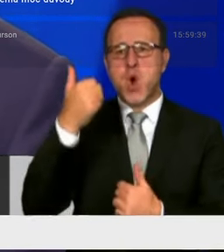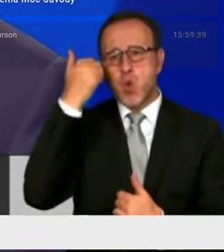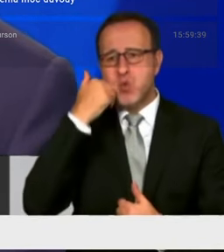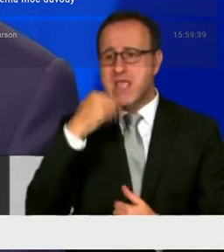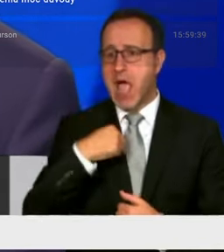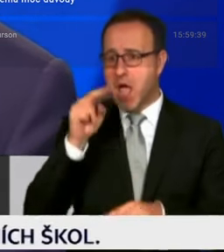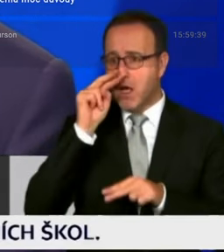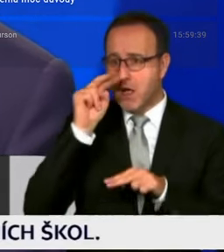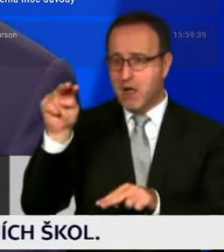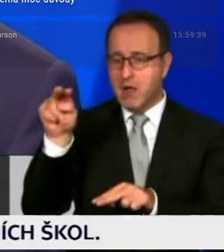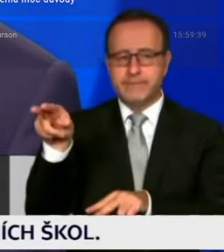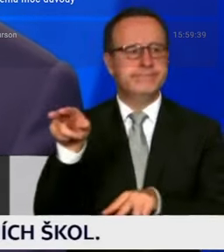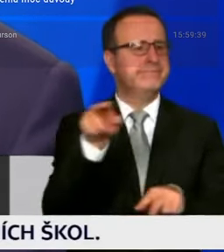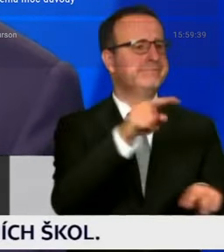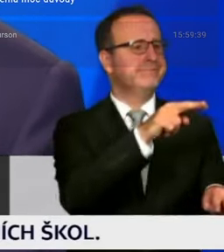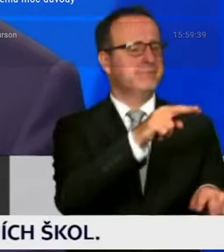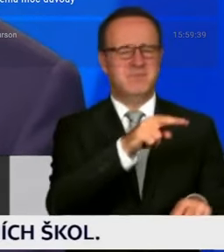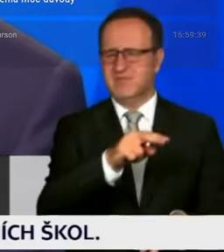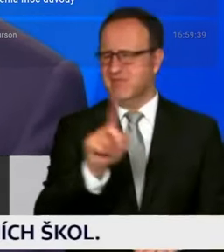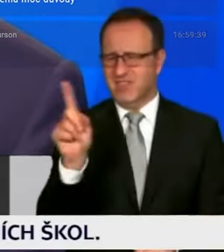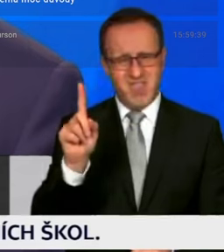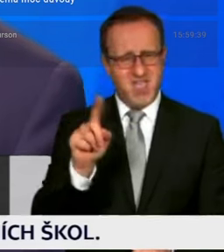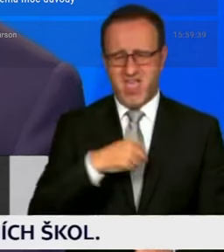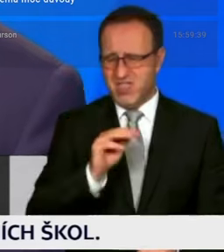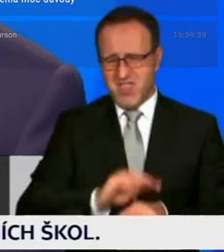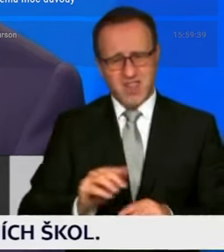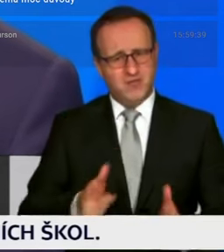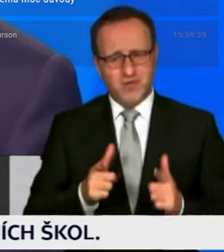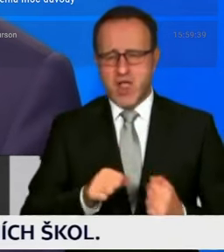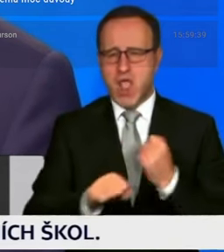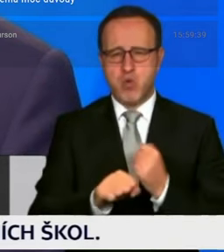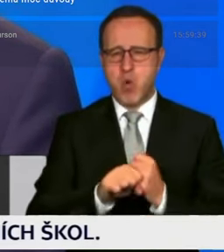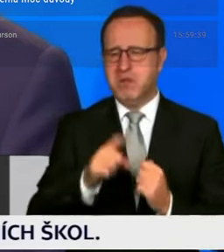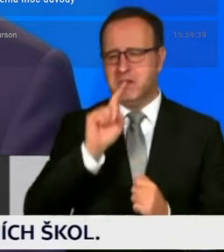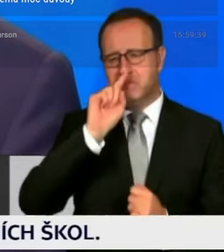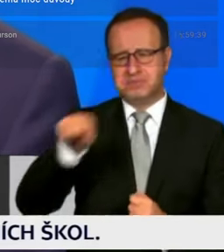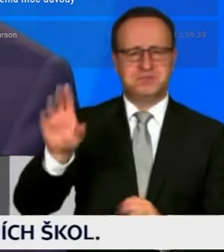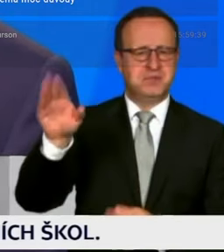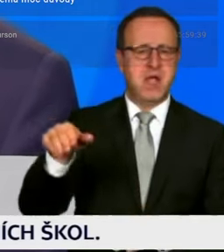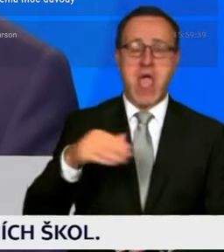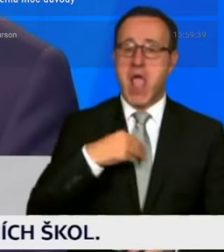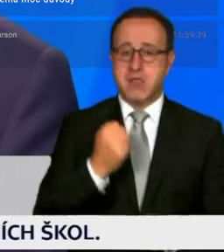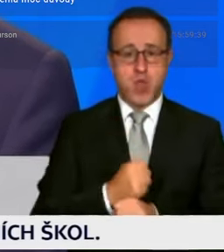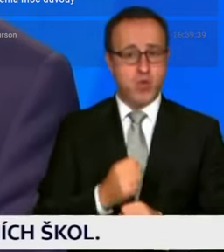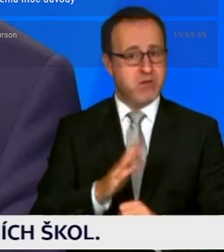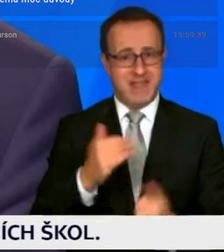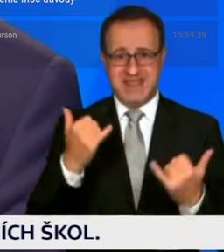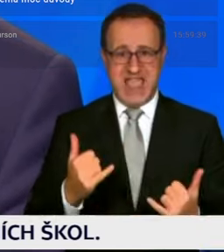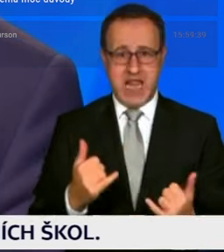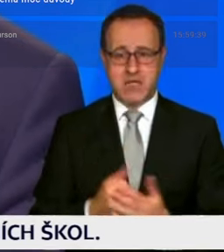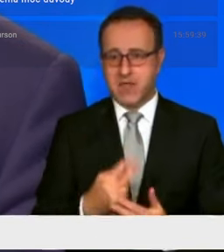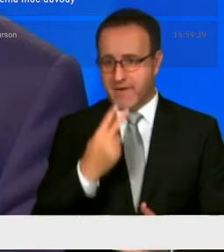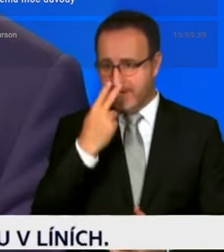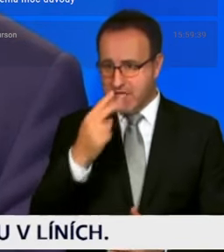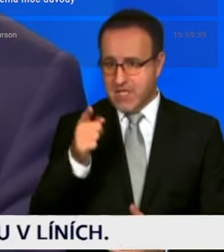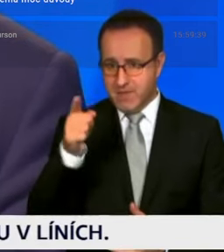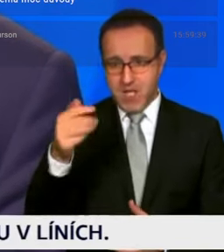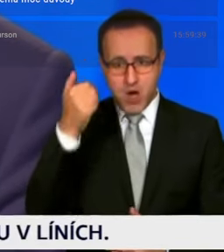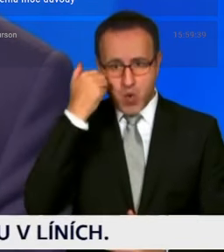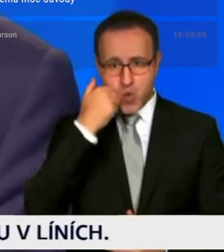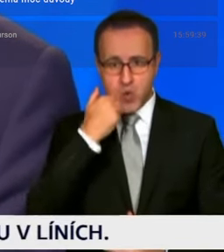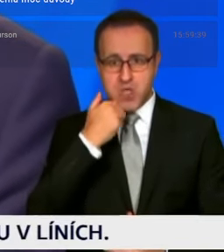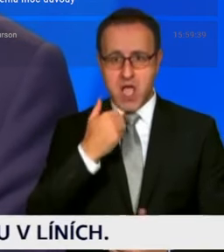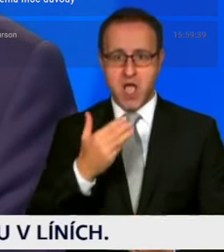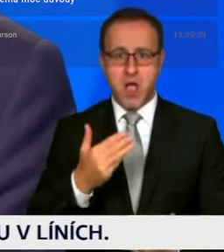neotočí chrbtom podpore ľudí To som nikdy v živote neurobil a Neurobil som to ani teraz keďže som videl že tí občania Naozaj ma